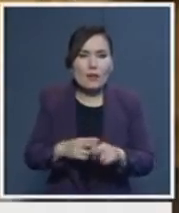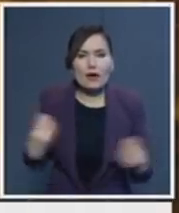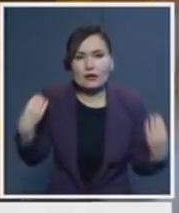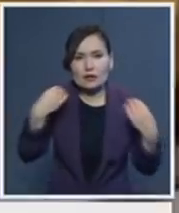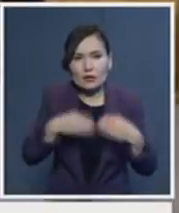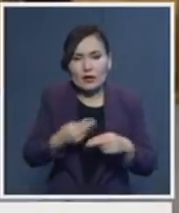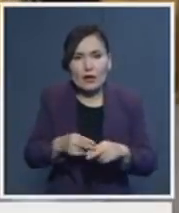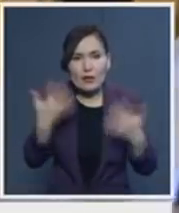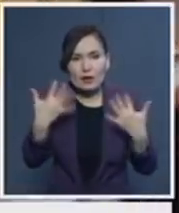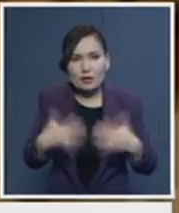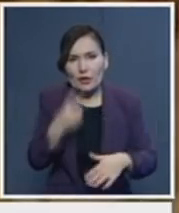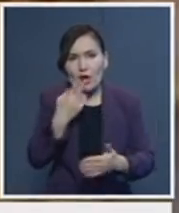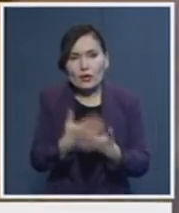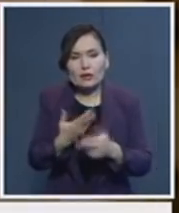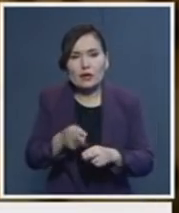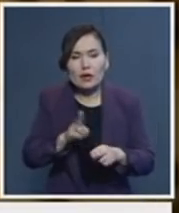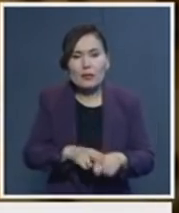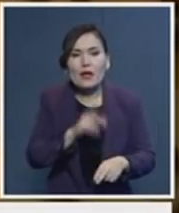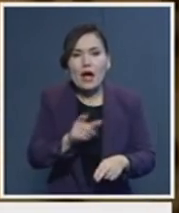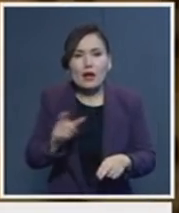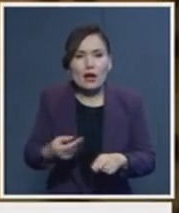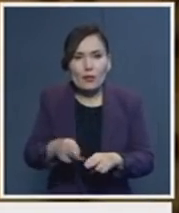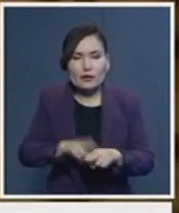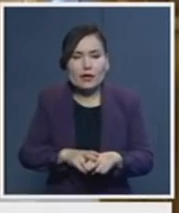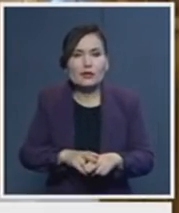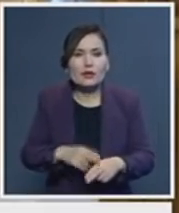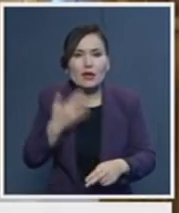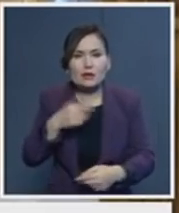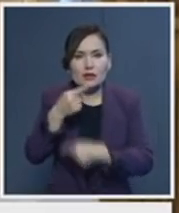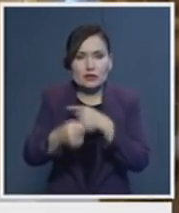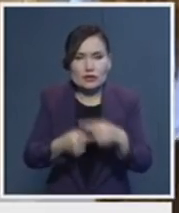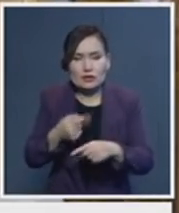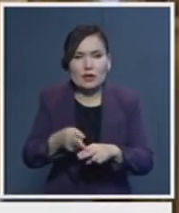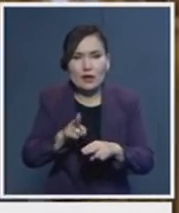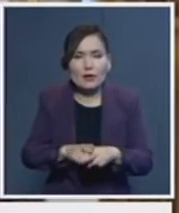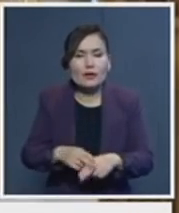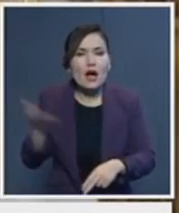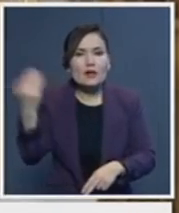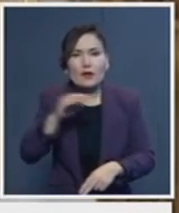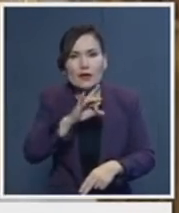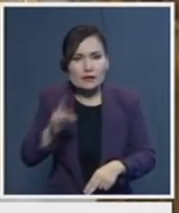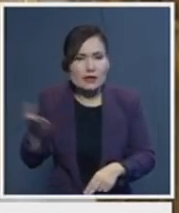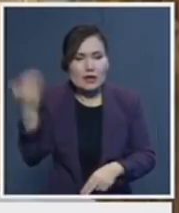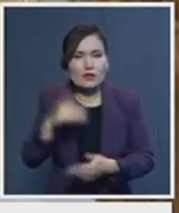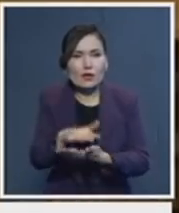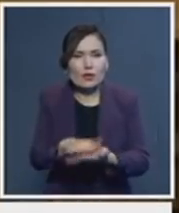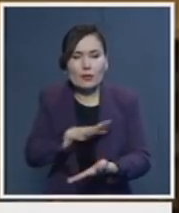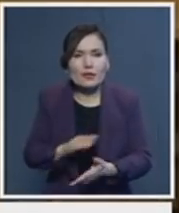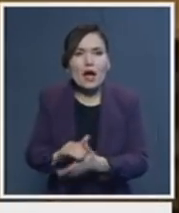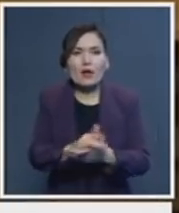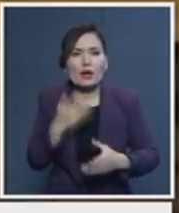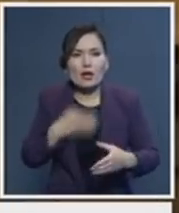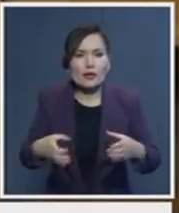көрерменге жеткізгісі келген. Алайда жергілікті тұрғындардың кейбірінің ойынша бұндай салт кеңес одағына дейін де болған. Біркен ұлттар